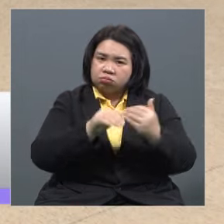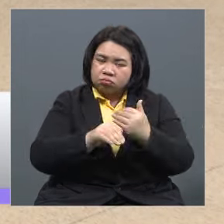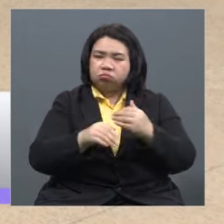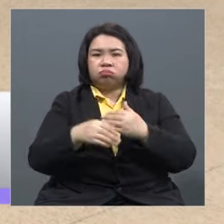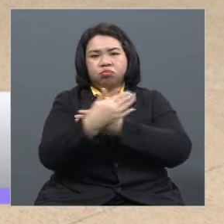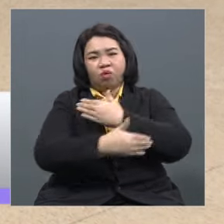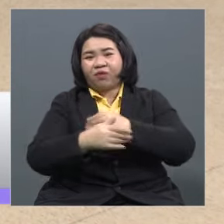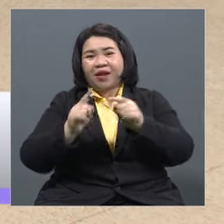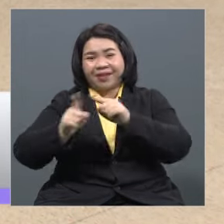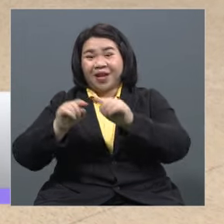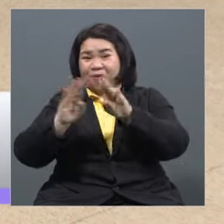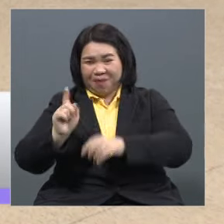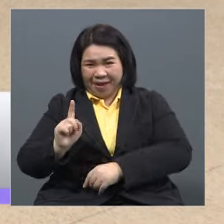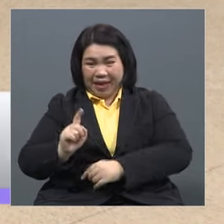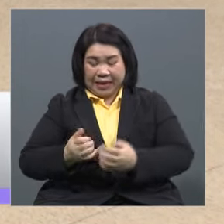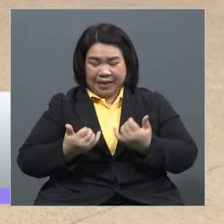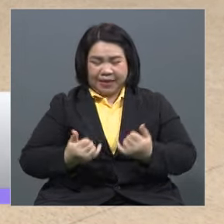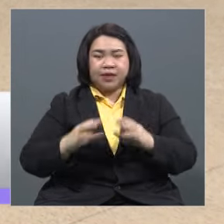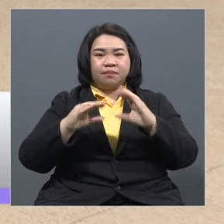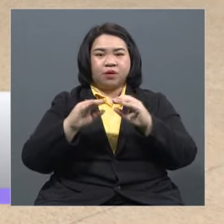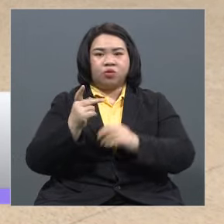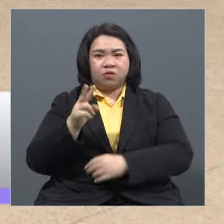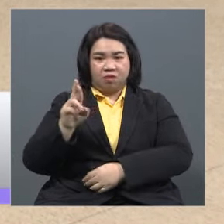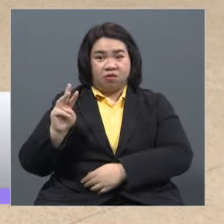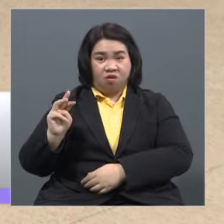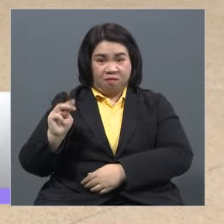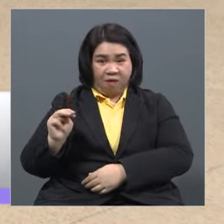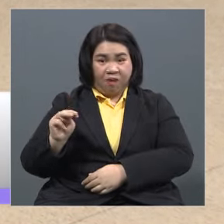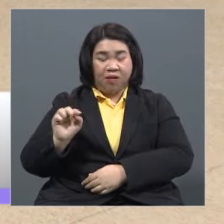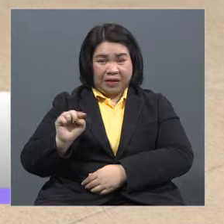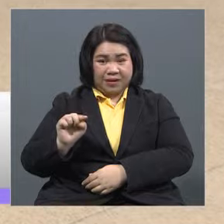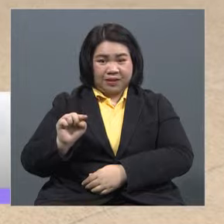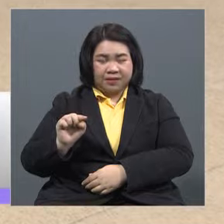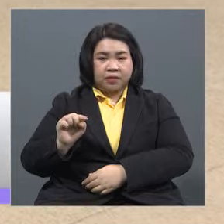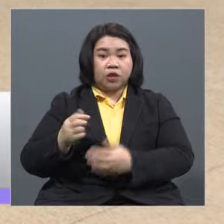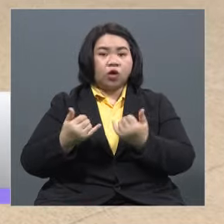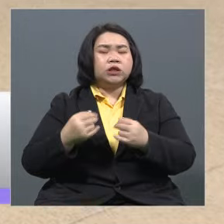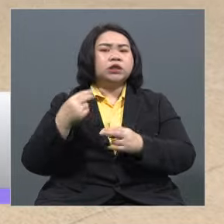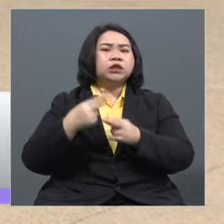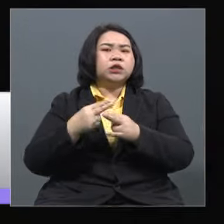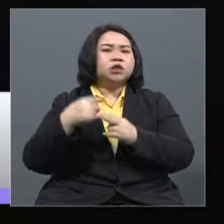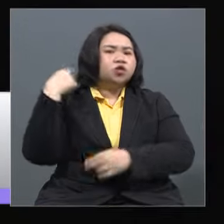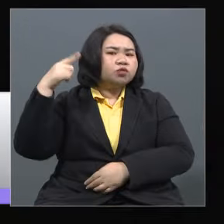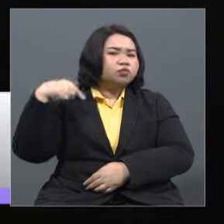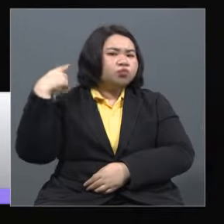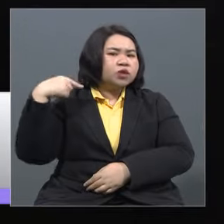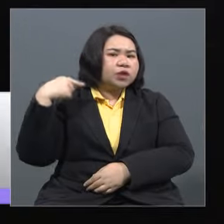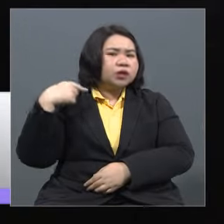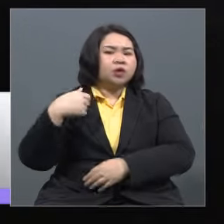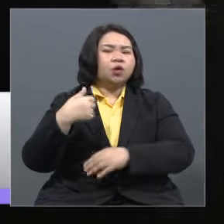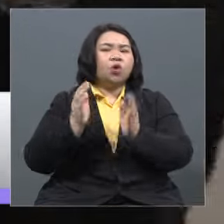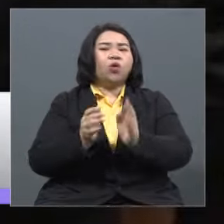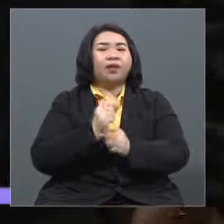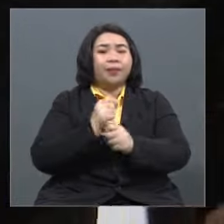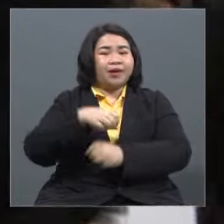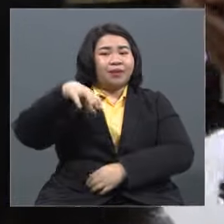คณะรัฐมนตรีอย่างเป็นทางการนอกสถานที่ที่จังหวัดนครราชสีมาแห่งนี้นางสาวจิราภรสินธุไพรรัฐมนตรีประจำสำนัก